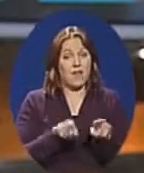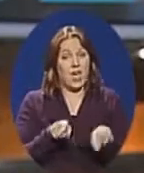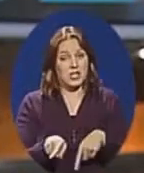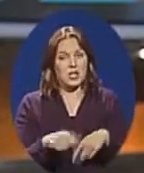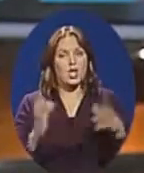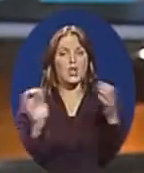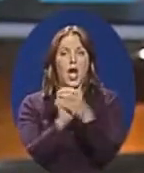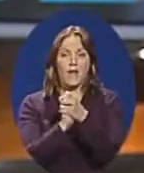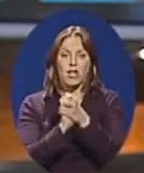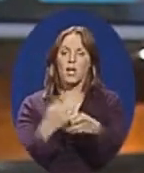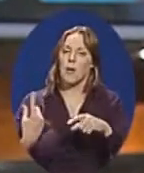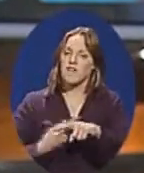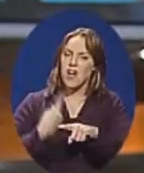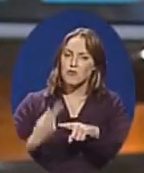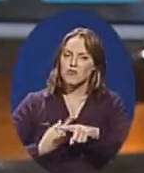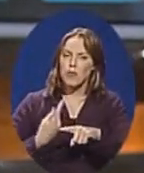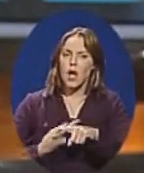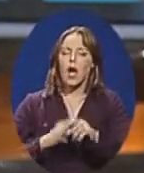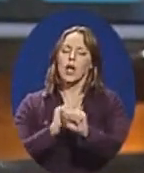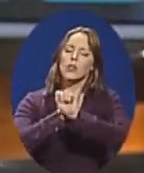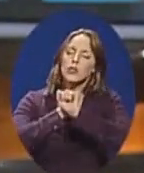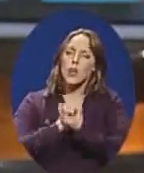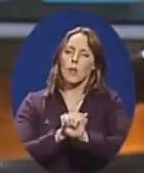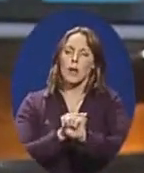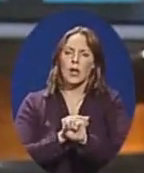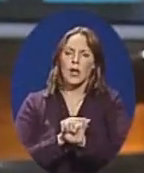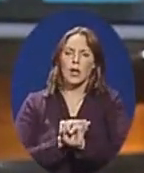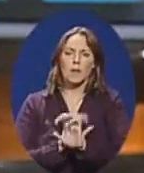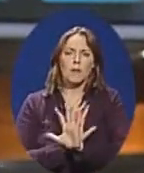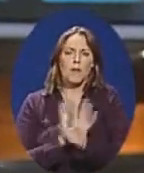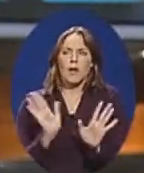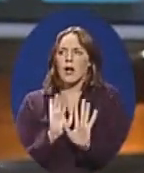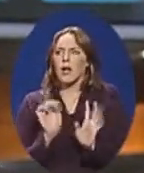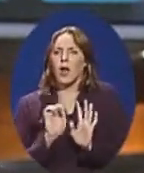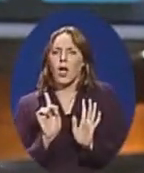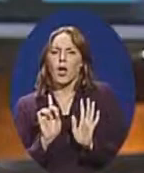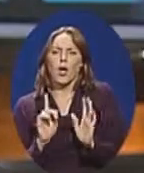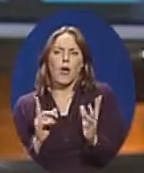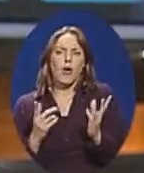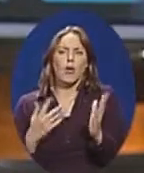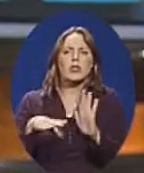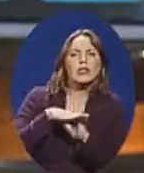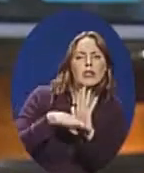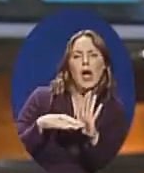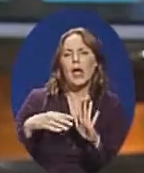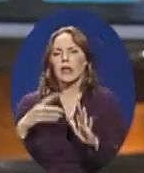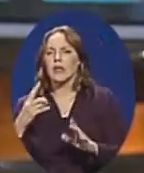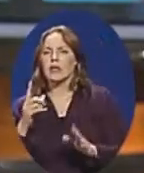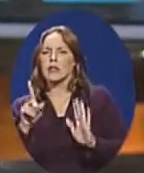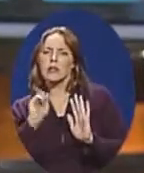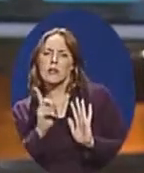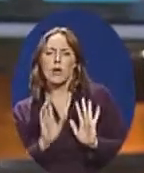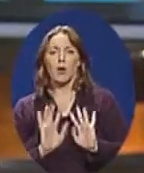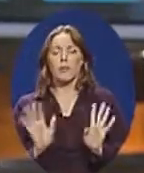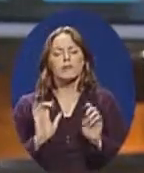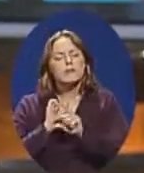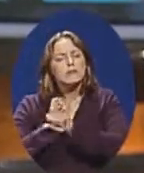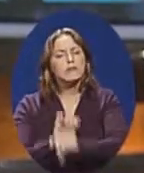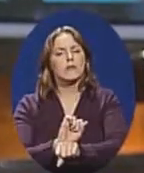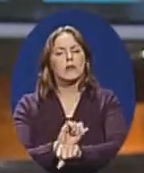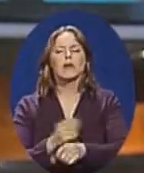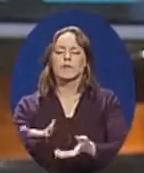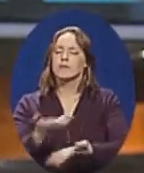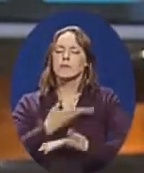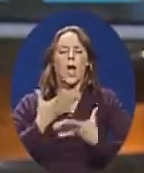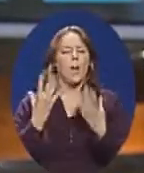כזה שהחברים והמשפחה תומכים ללא כל סייג או תנאי בסיפור הזה, נותן המון המון